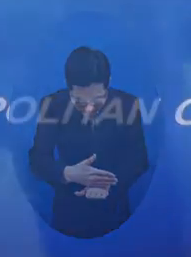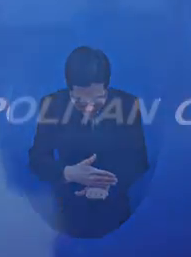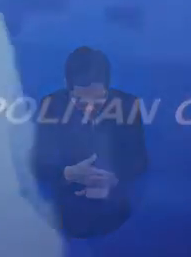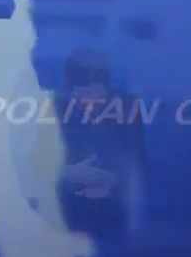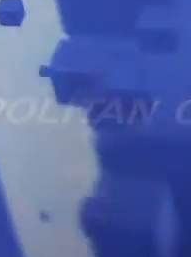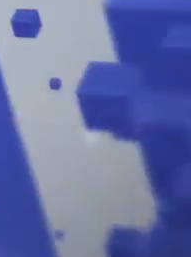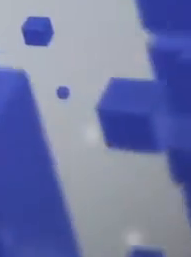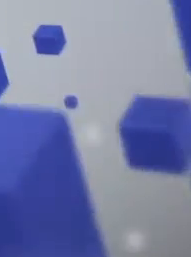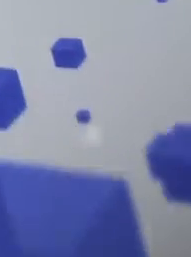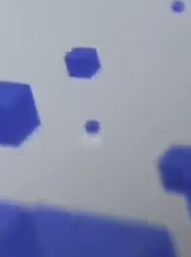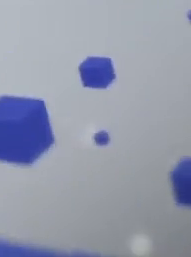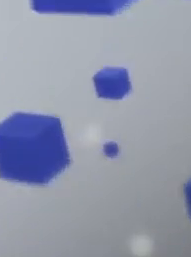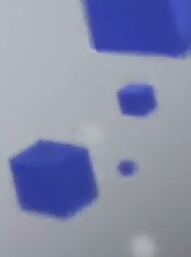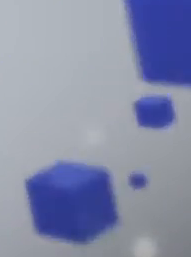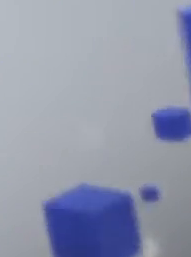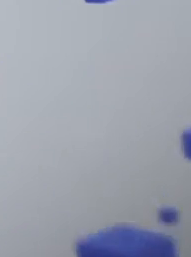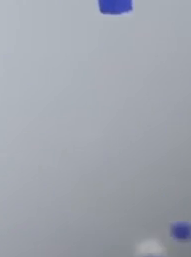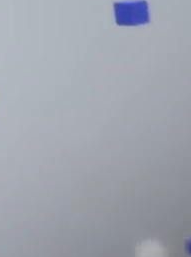아